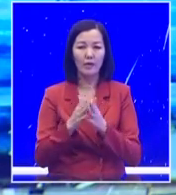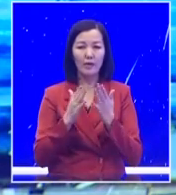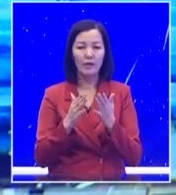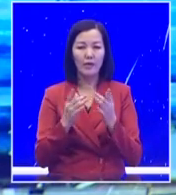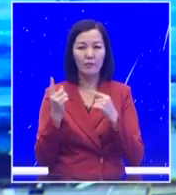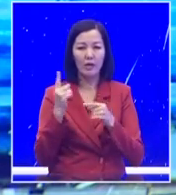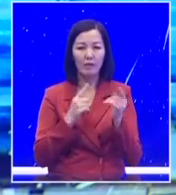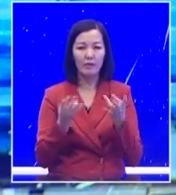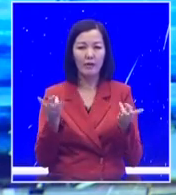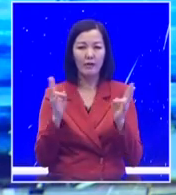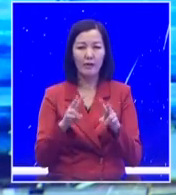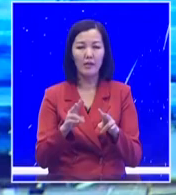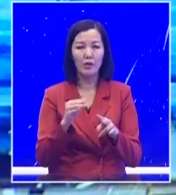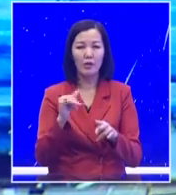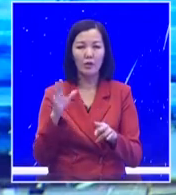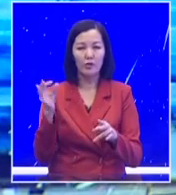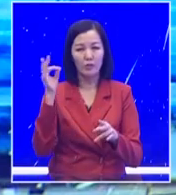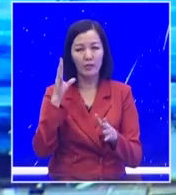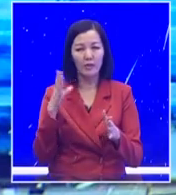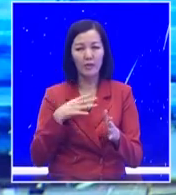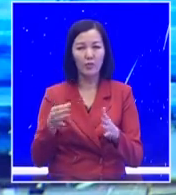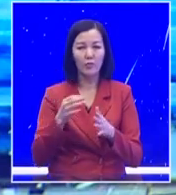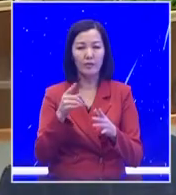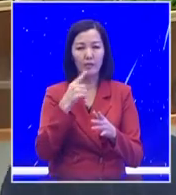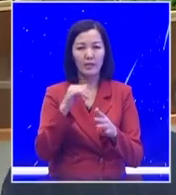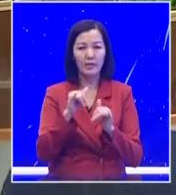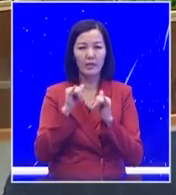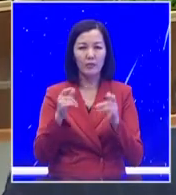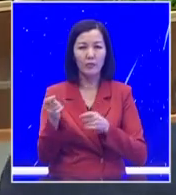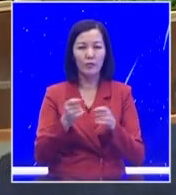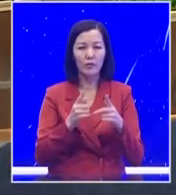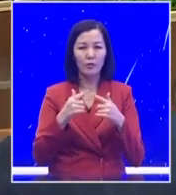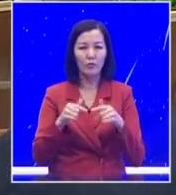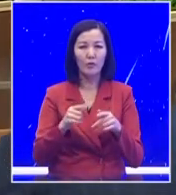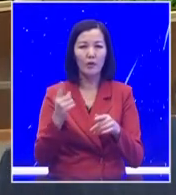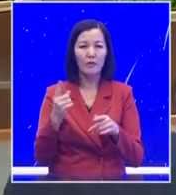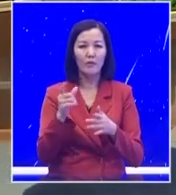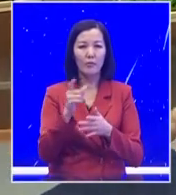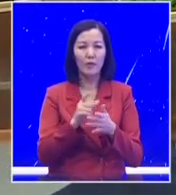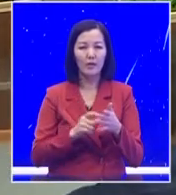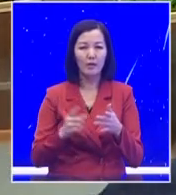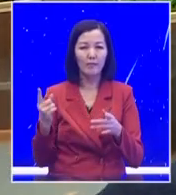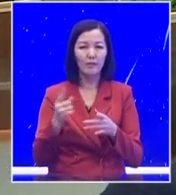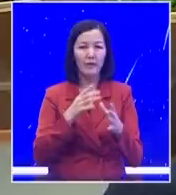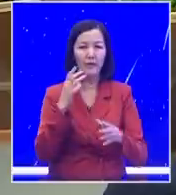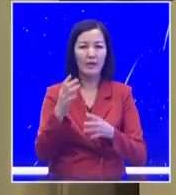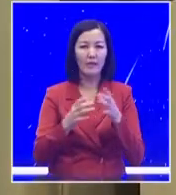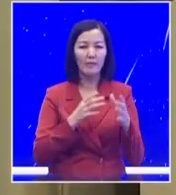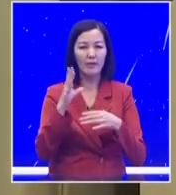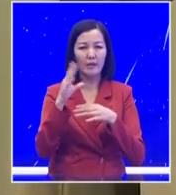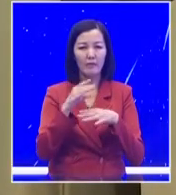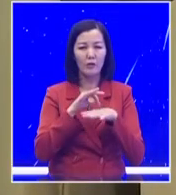із қалдырған қаламгерді жетісулықтар еске алды. Облыстық тілдерді дамыту басқармасы ұйытқы болып, бір өлеңі бір әлем атты әдеби